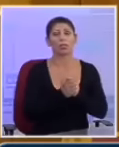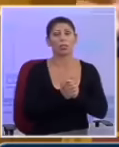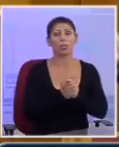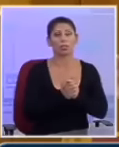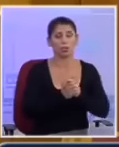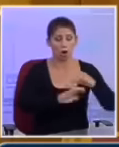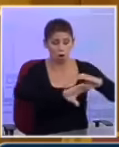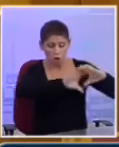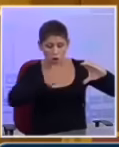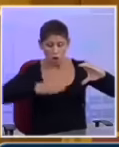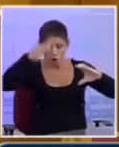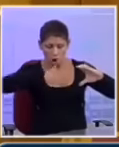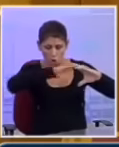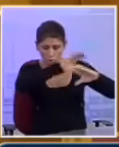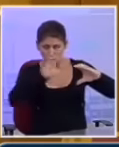του Βορρά.